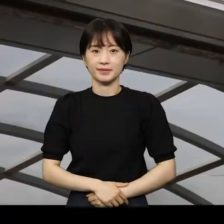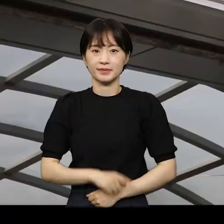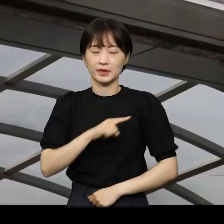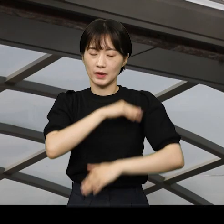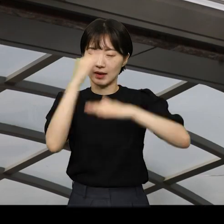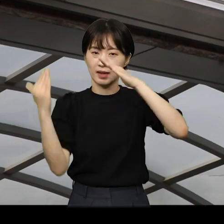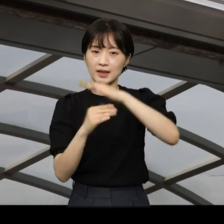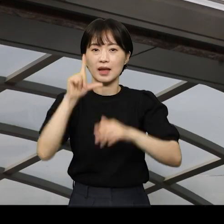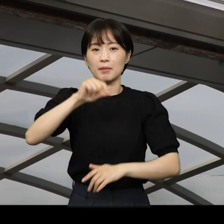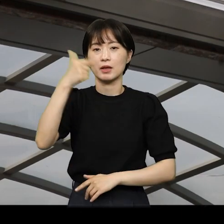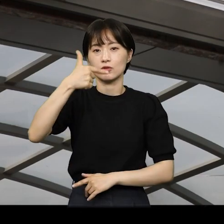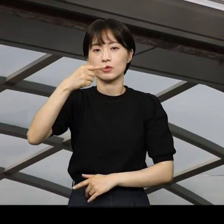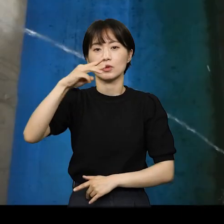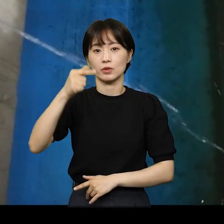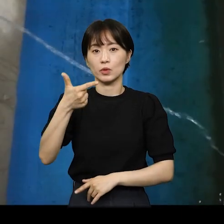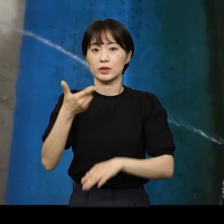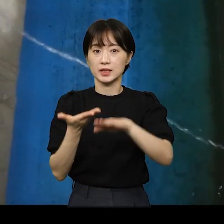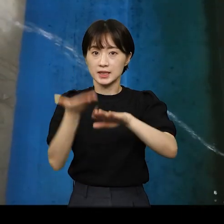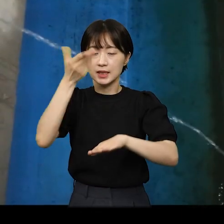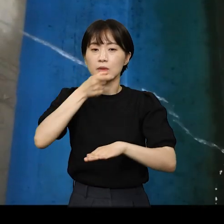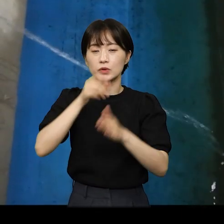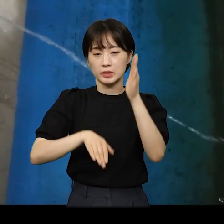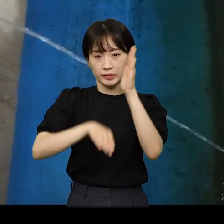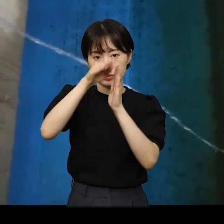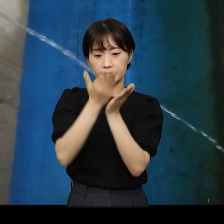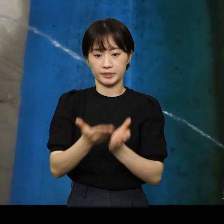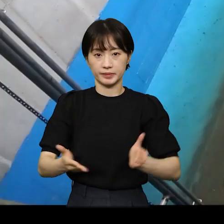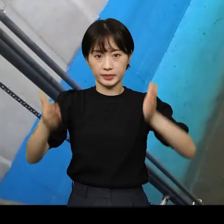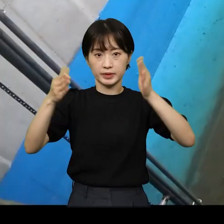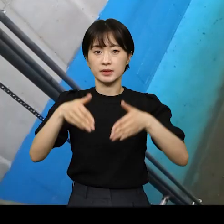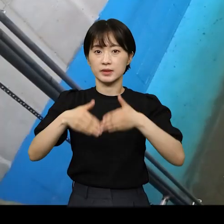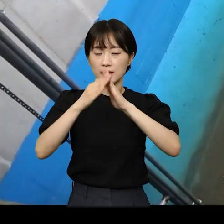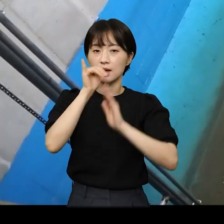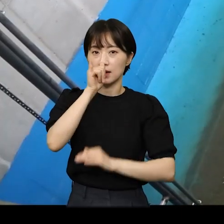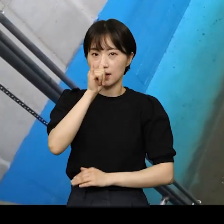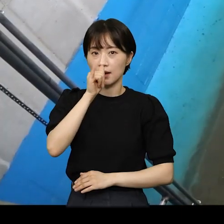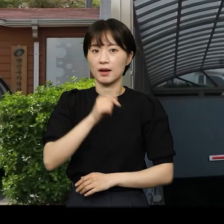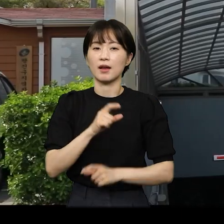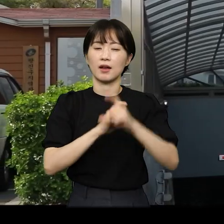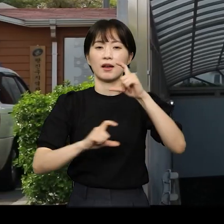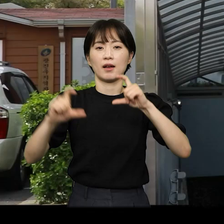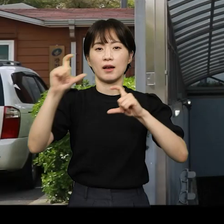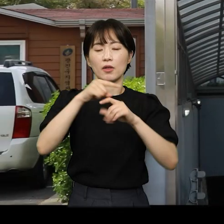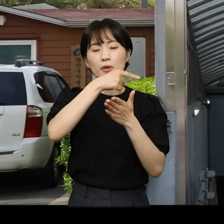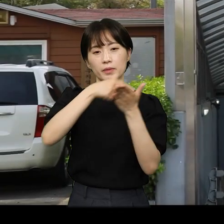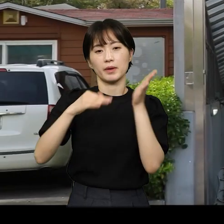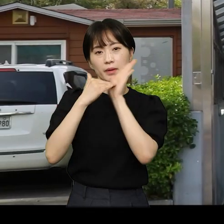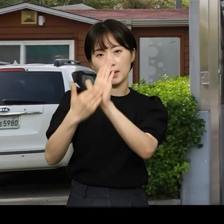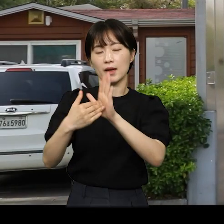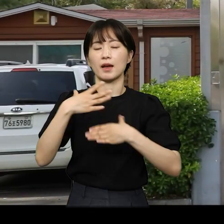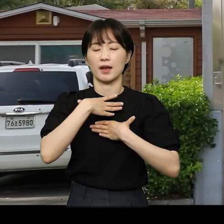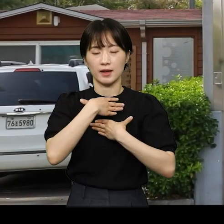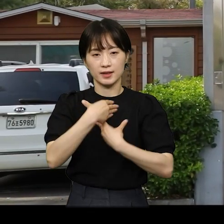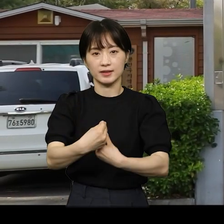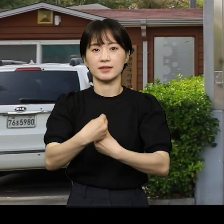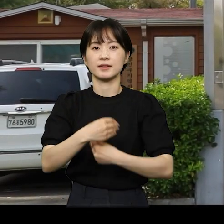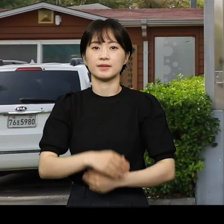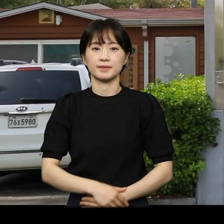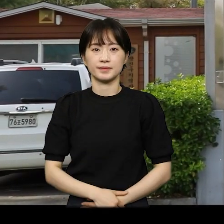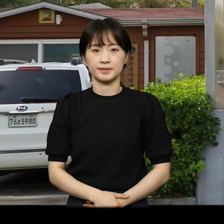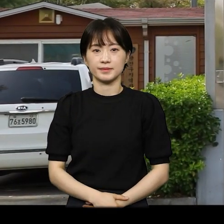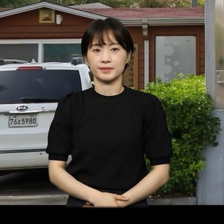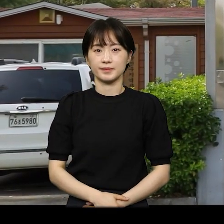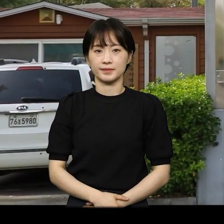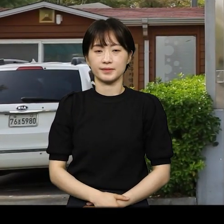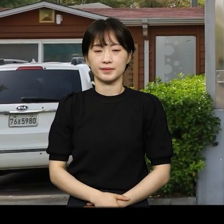또한 최대 1만 6,000톤의 빗물을 저장할 수 있는 구이문 저류조를 운영하여 한층 더 안전하게 수해를 예방할 것으로